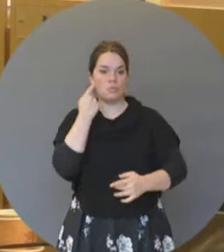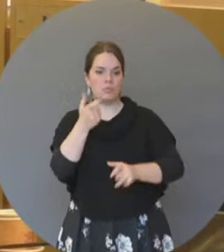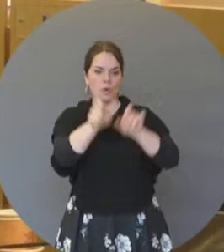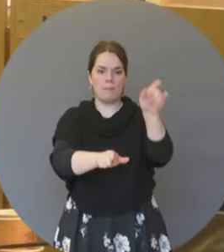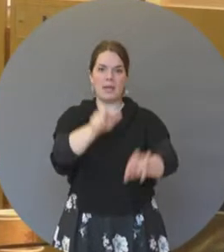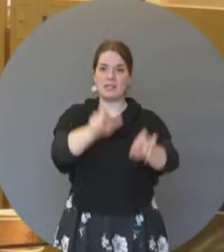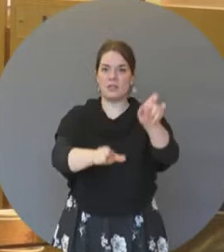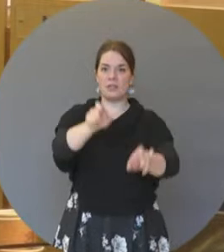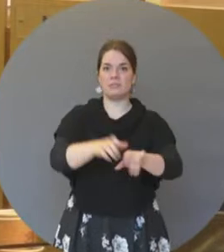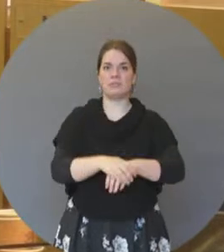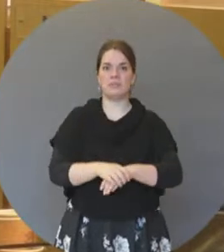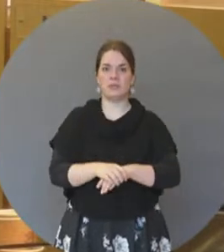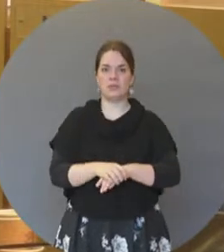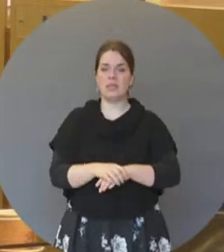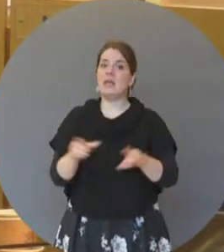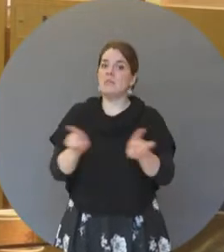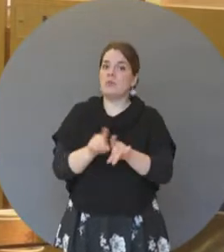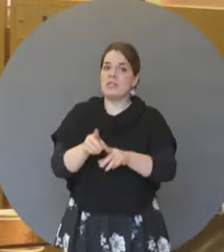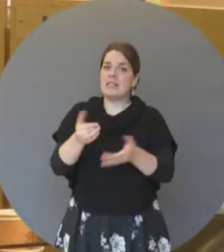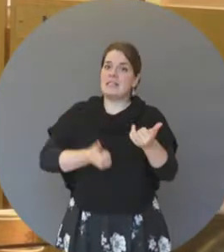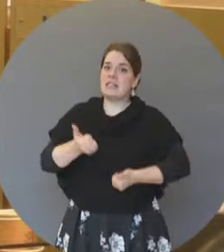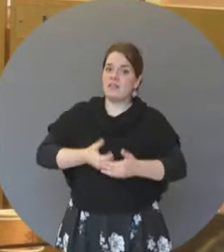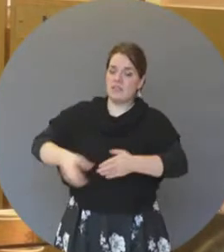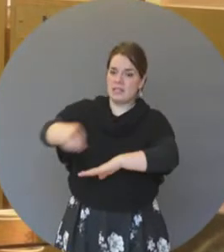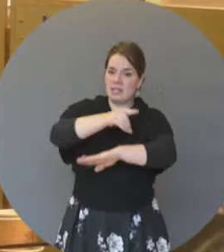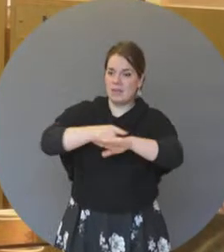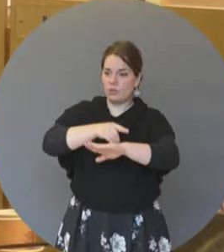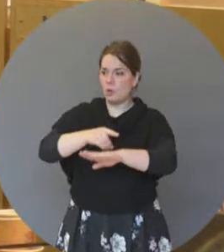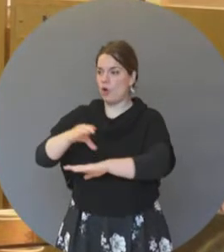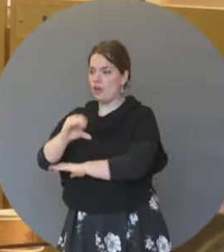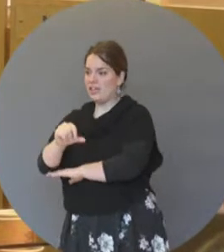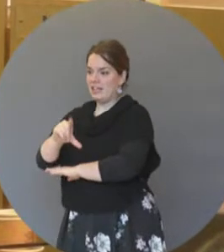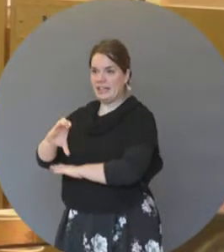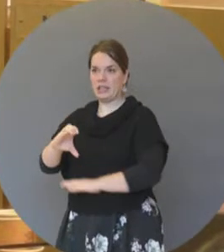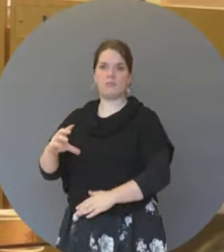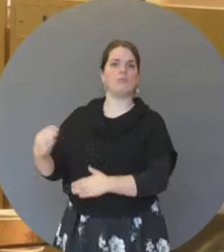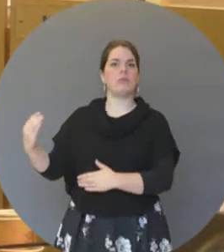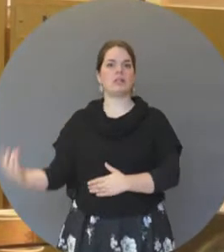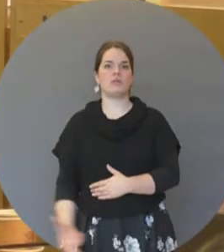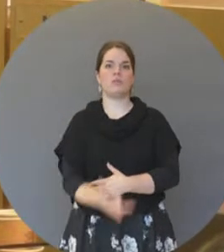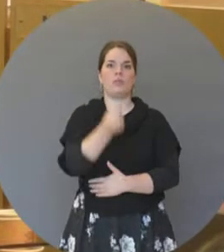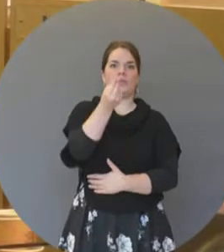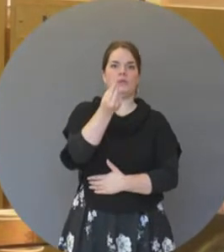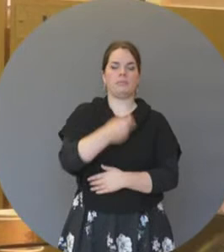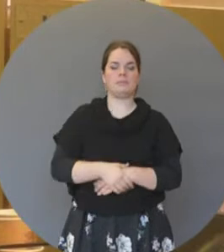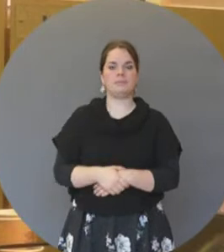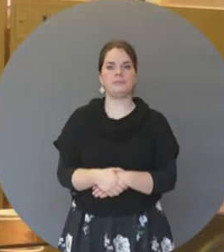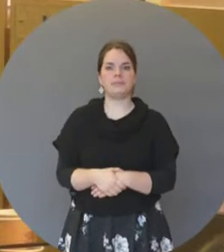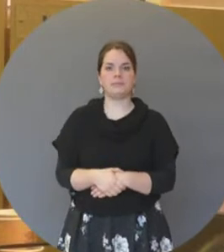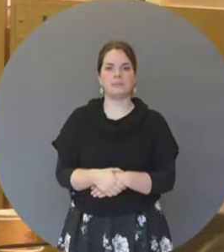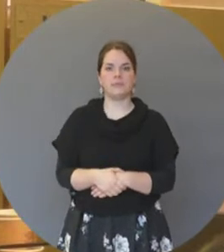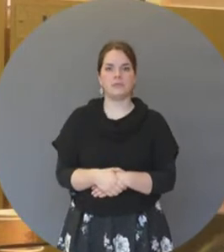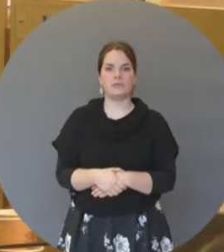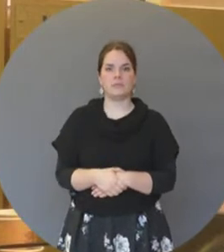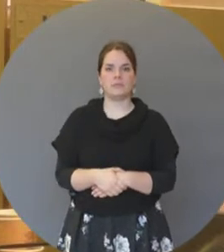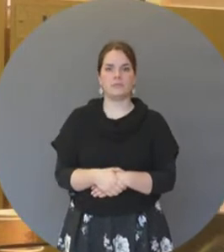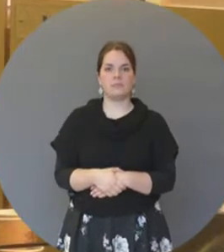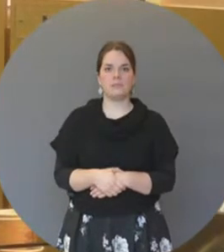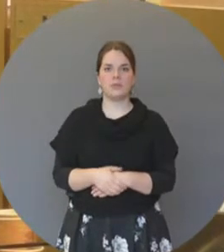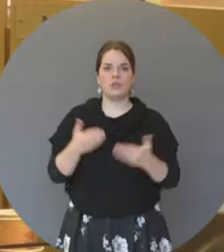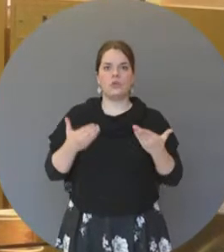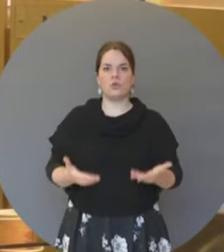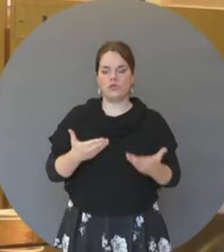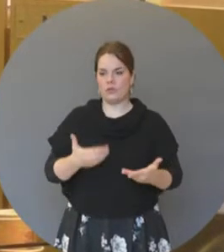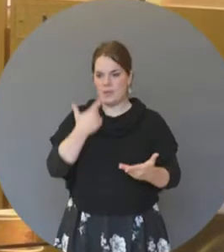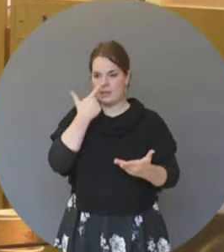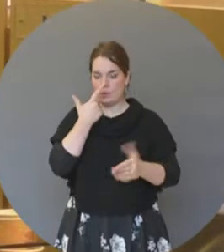de mutualiser les services du département et se déclic mais aujourd'hui nous sommes que les préalables ne sont pas